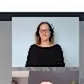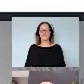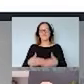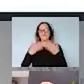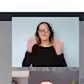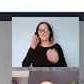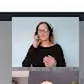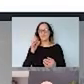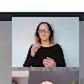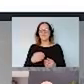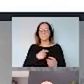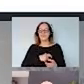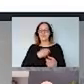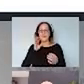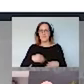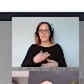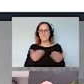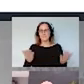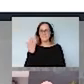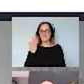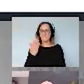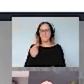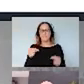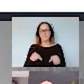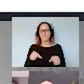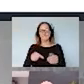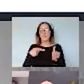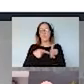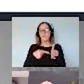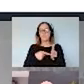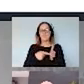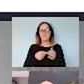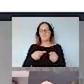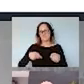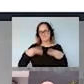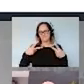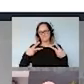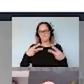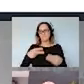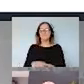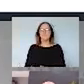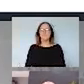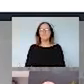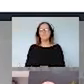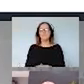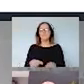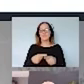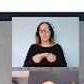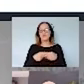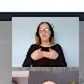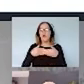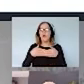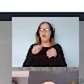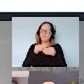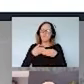Dzień dobry. Serdecznie Państwa witam na naszym już ostatnim w tym roku szkolnym webinarze Spółdzielni Otwartej